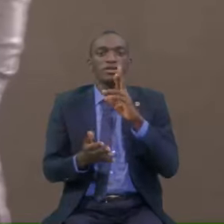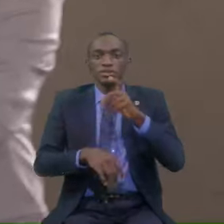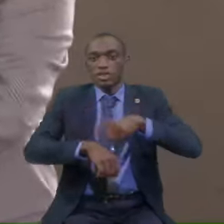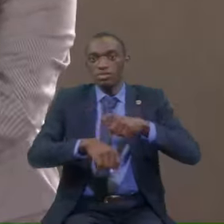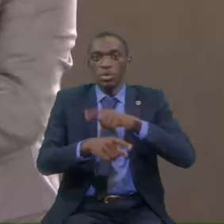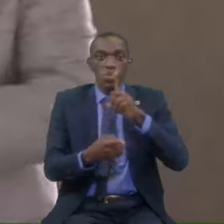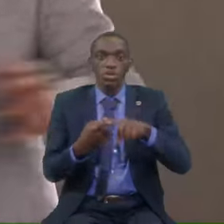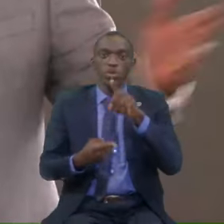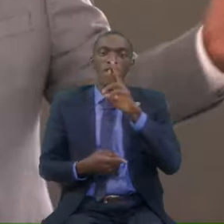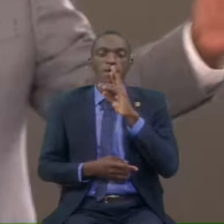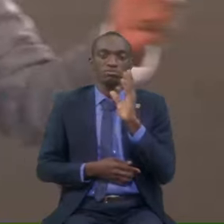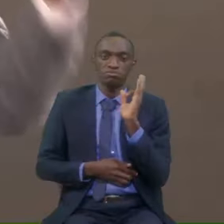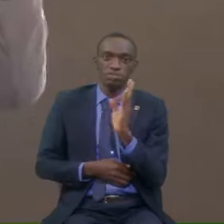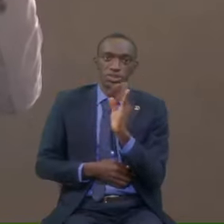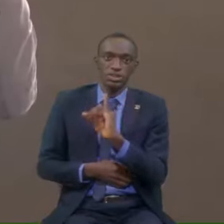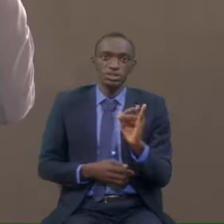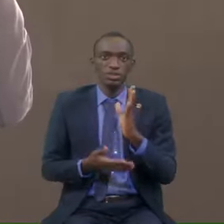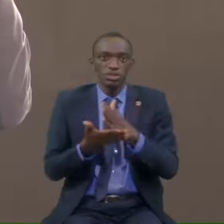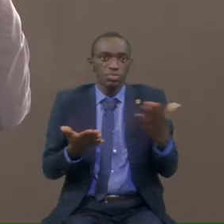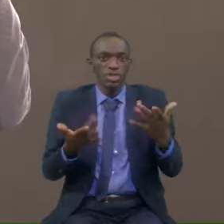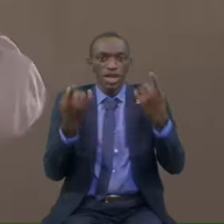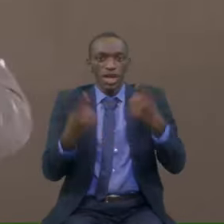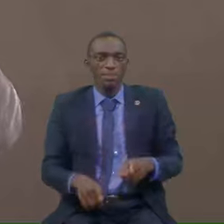Quand nous sommes dans le ministère,